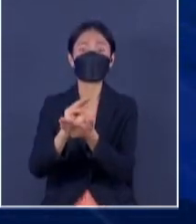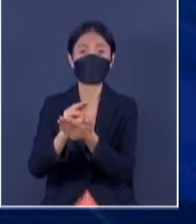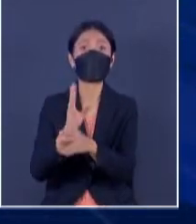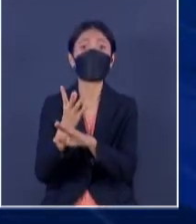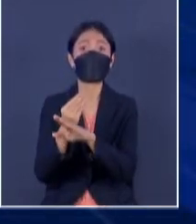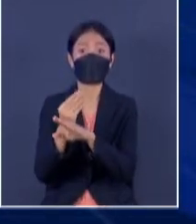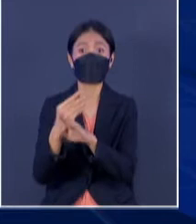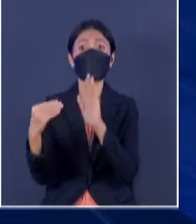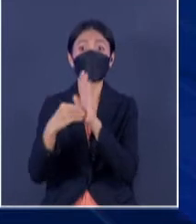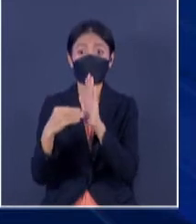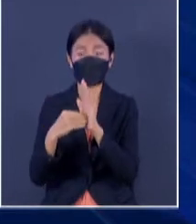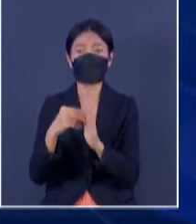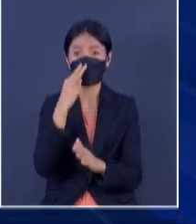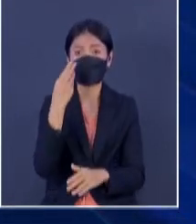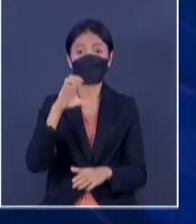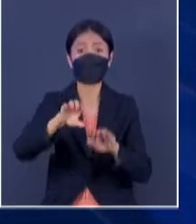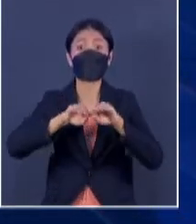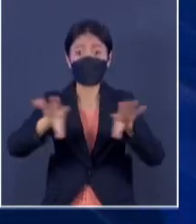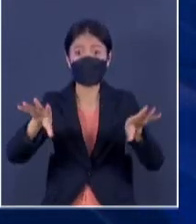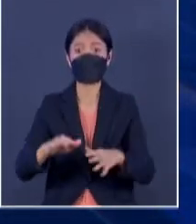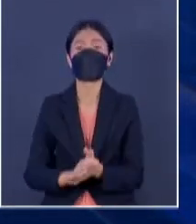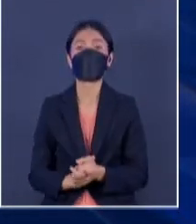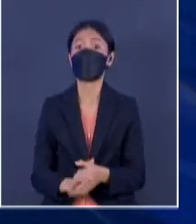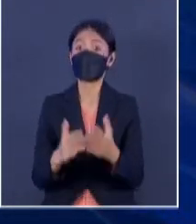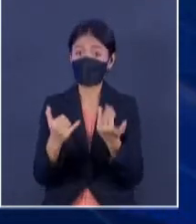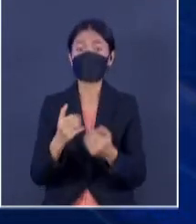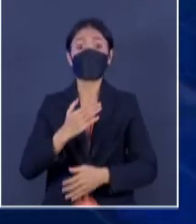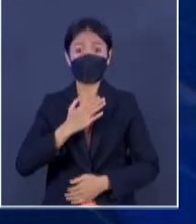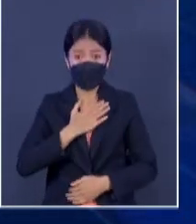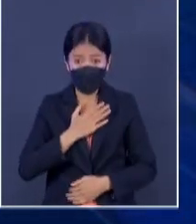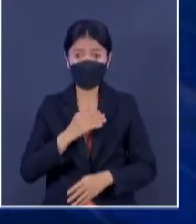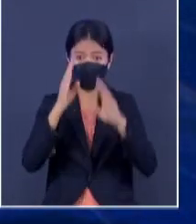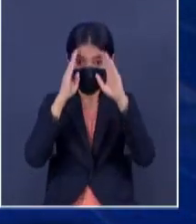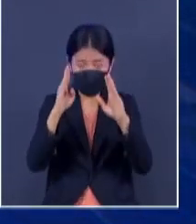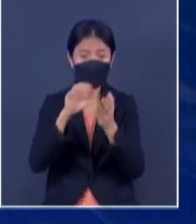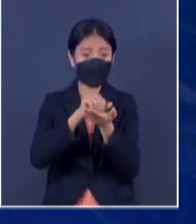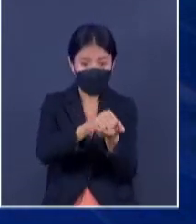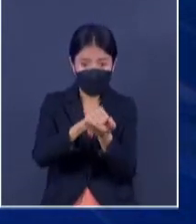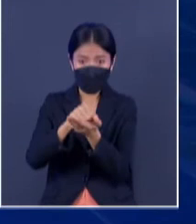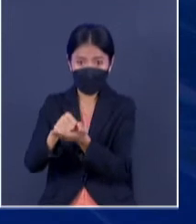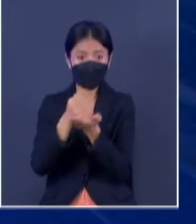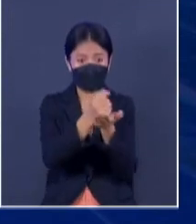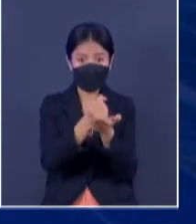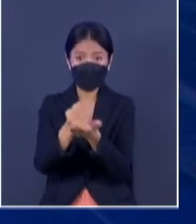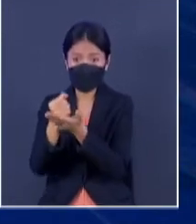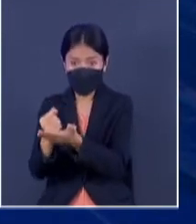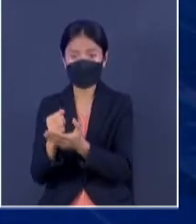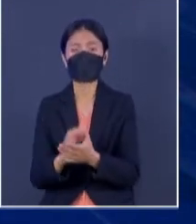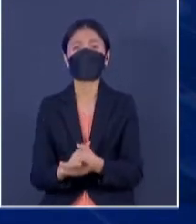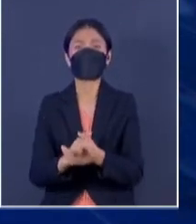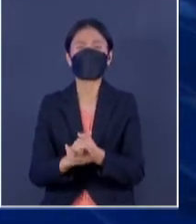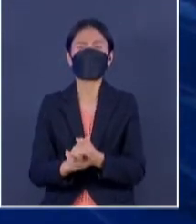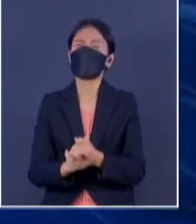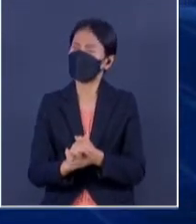เพื่อผู้ป่วยโควิดทุกคนและภาวนาว่าอย่าให้มีวันที่ต้องเป็นเรานี่ฮะพอแบบนี้ออกมา